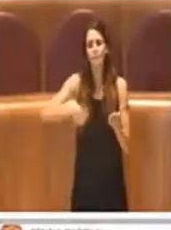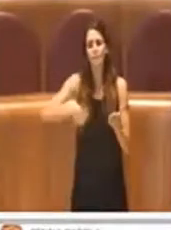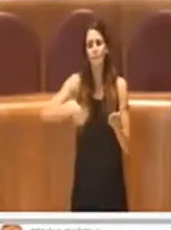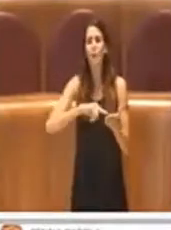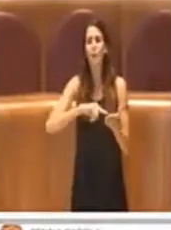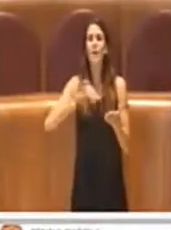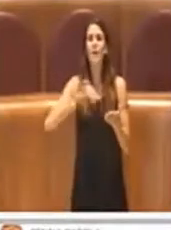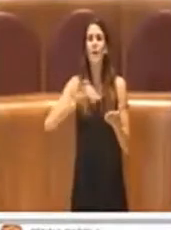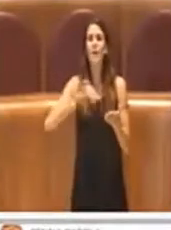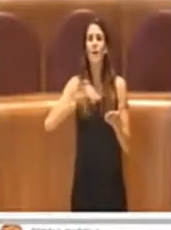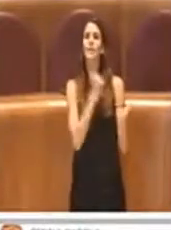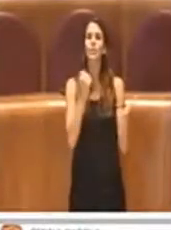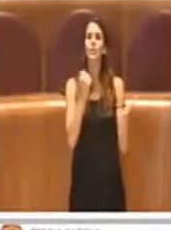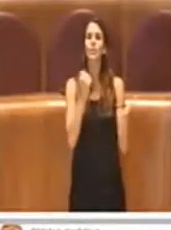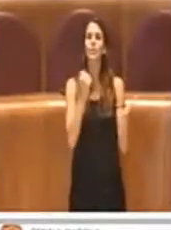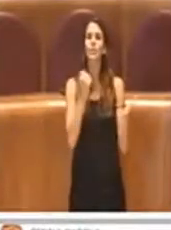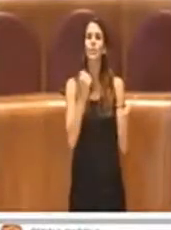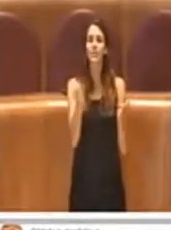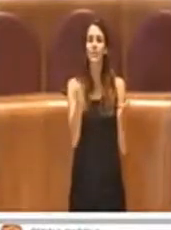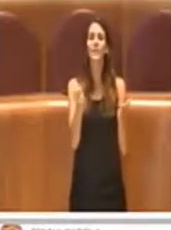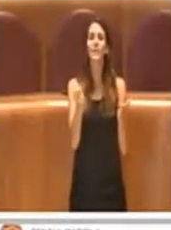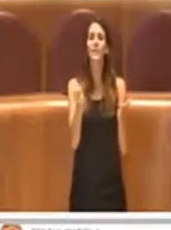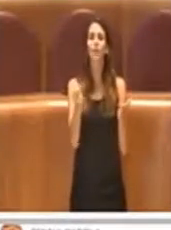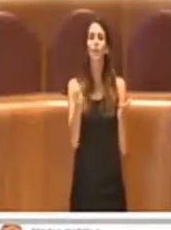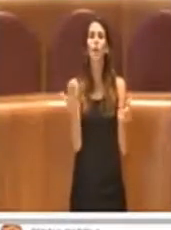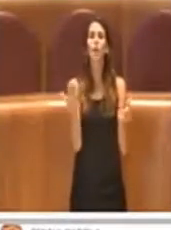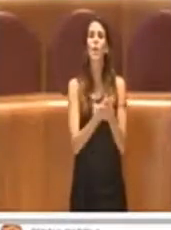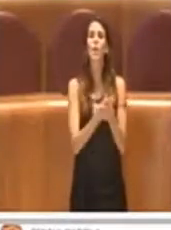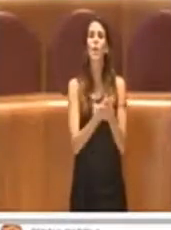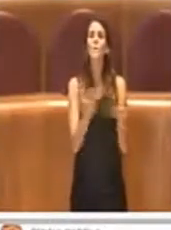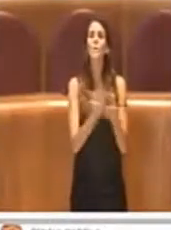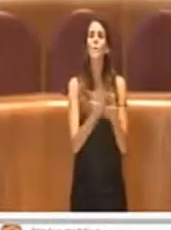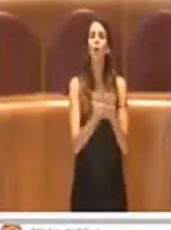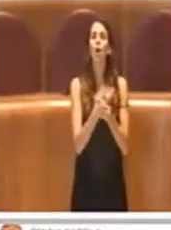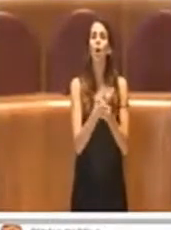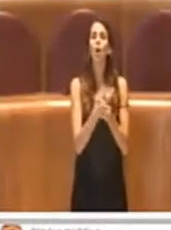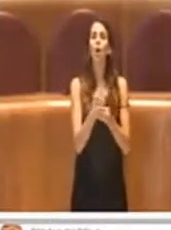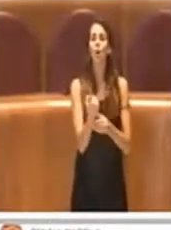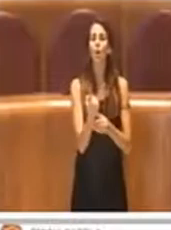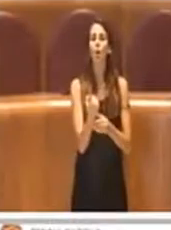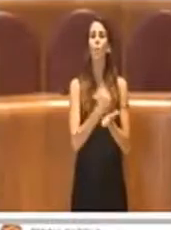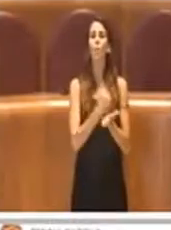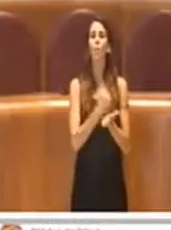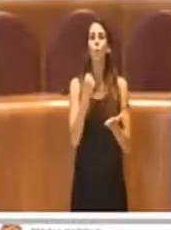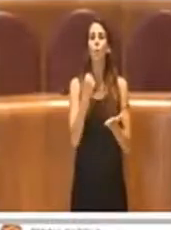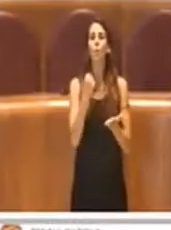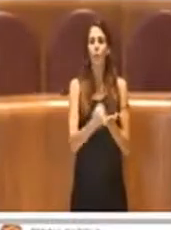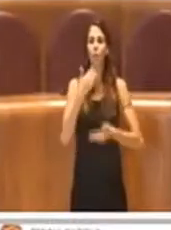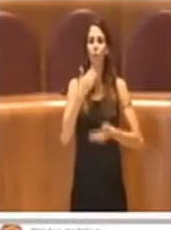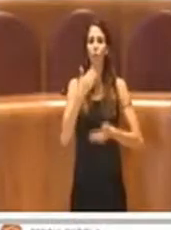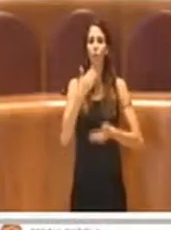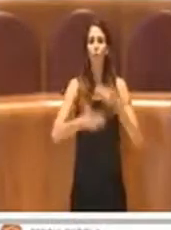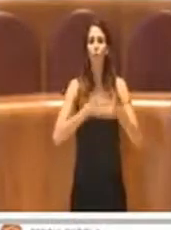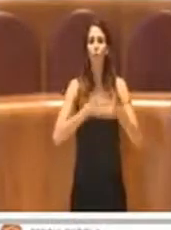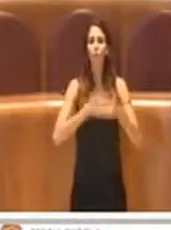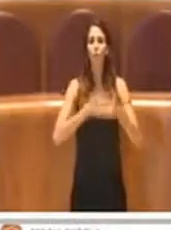cancelliamo il riferimento al protocollo di un atto dell'Avvocatura Capitolina che mi hanno evidenziato che potesse creare confusione.